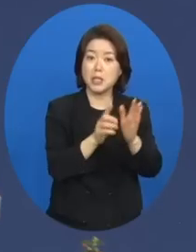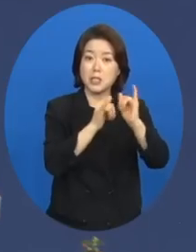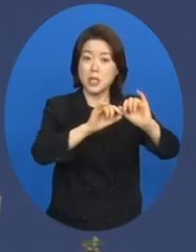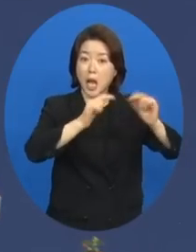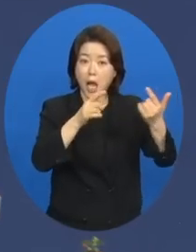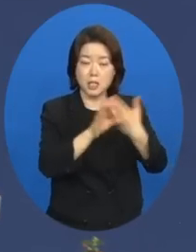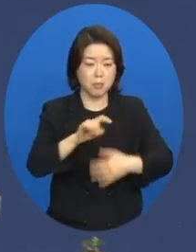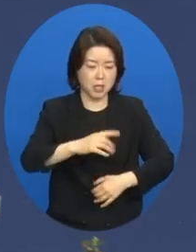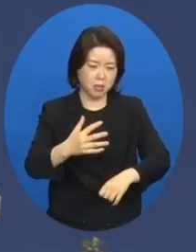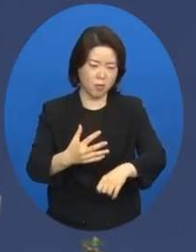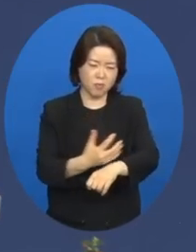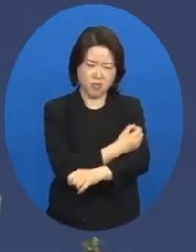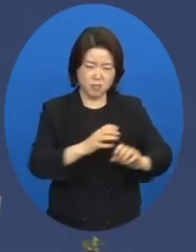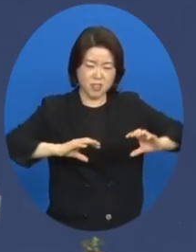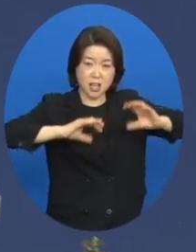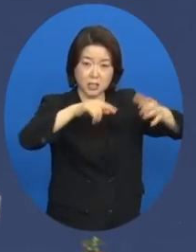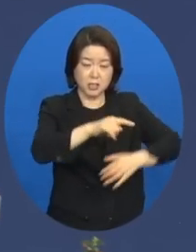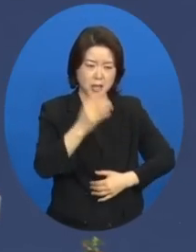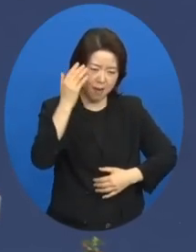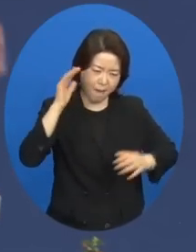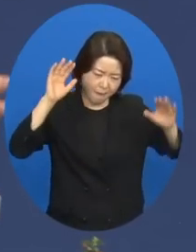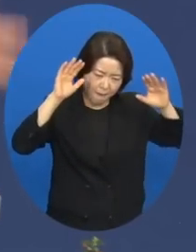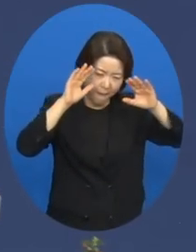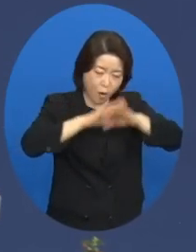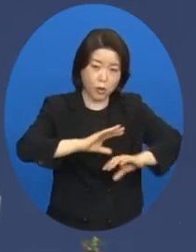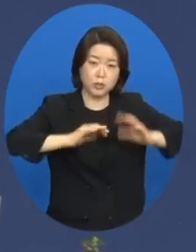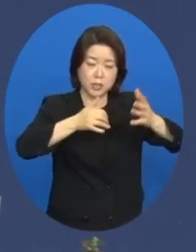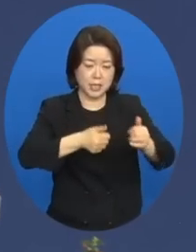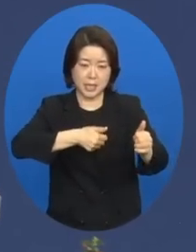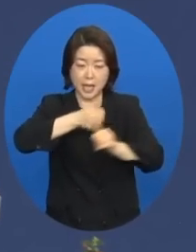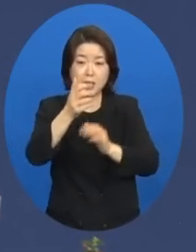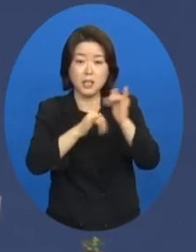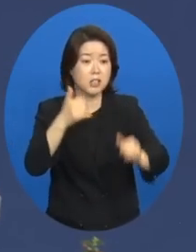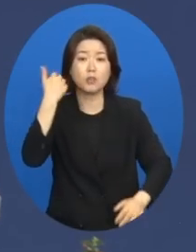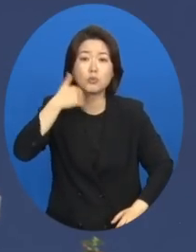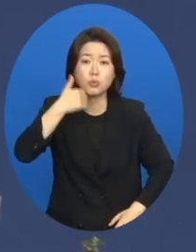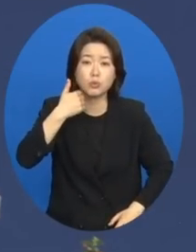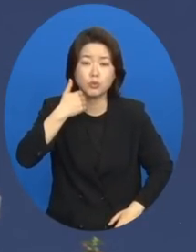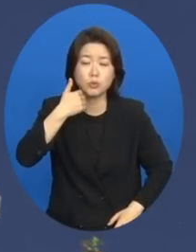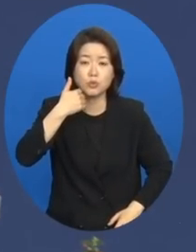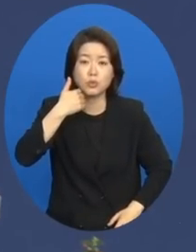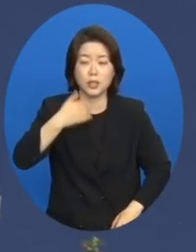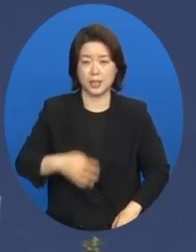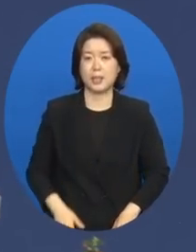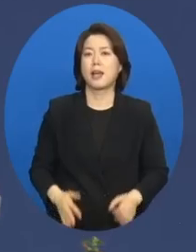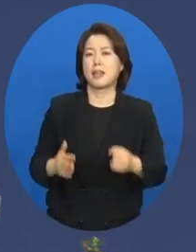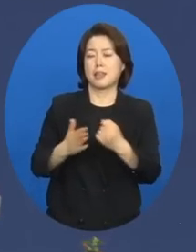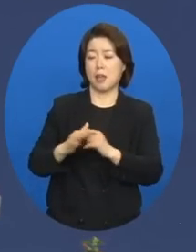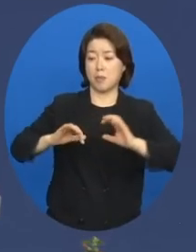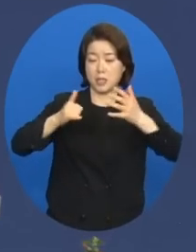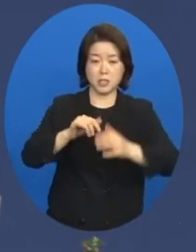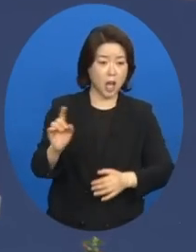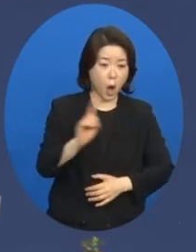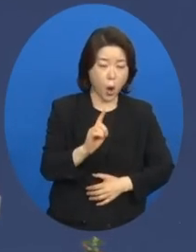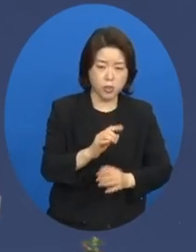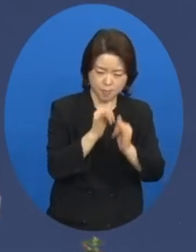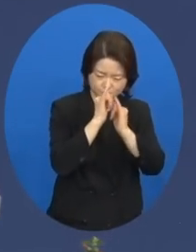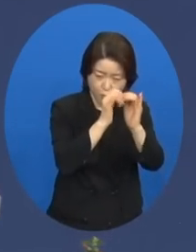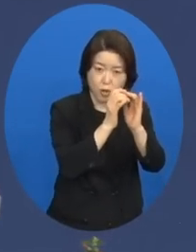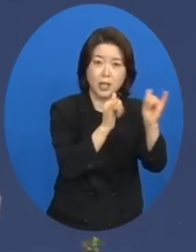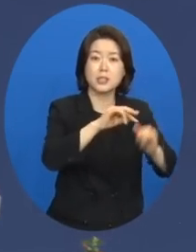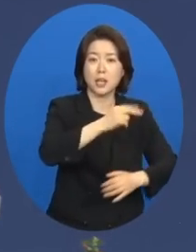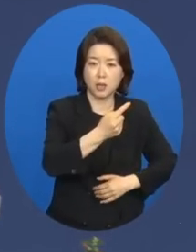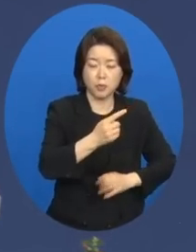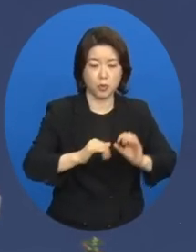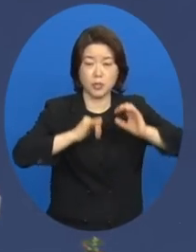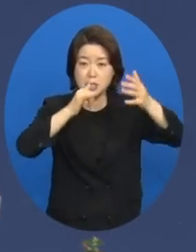이 거대한 세상, 흑암의 세상을 이길 자가 누구냐 이거예요. 그러니까 세상 어떤 영도